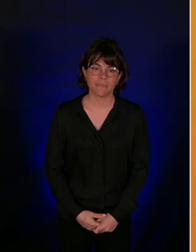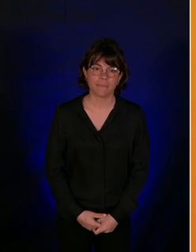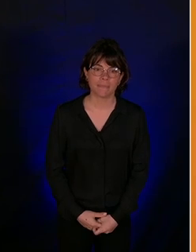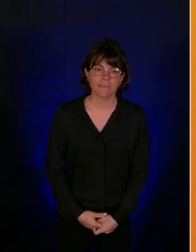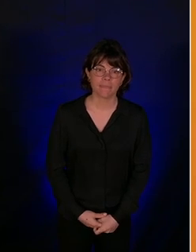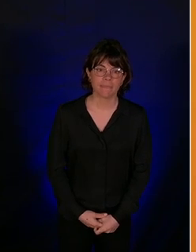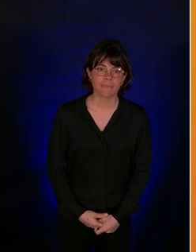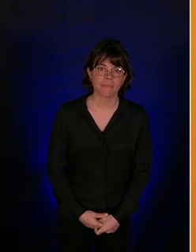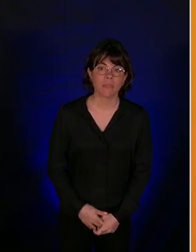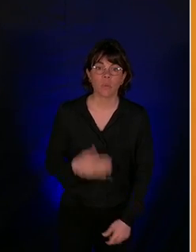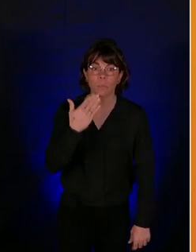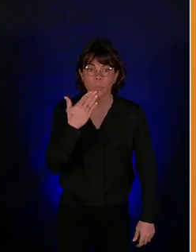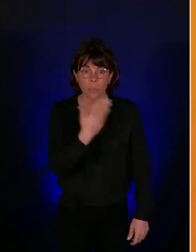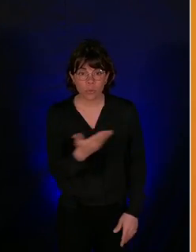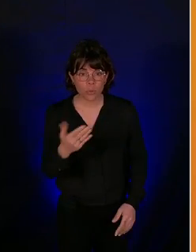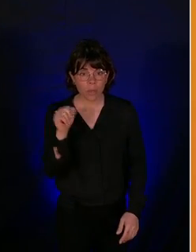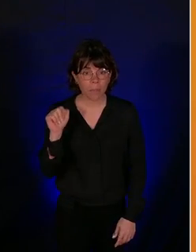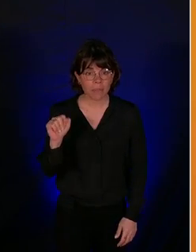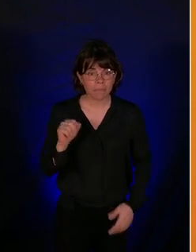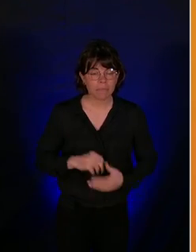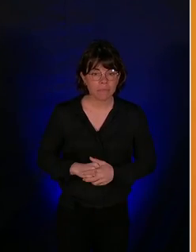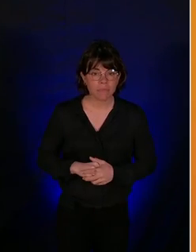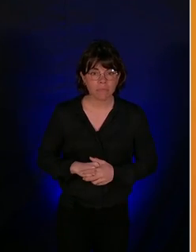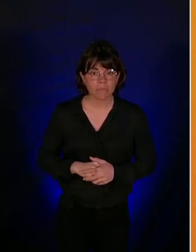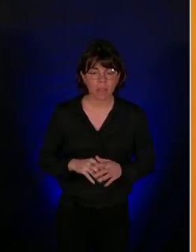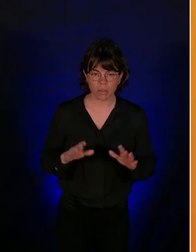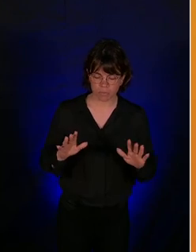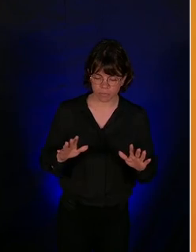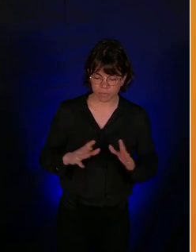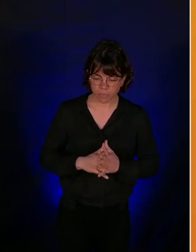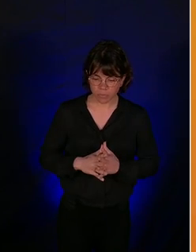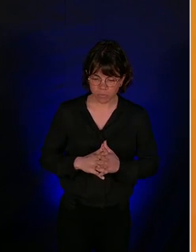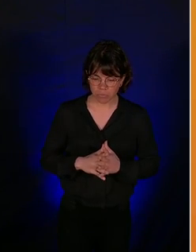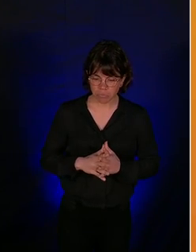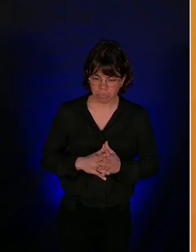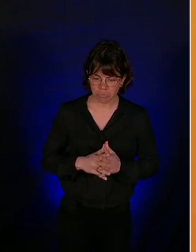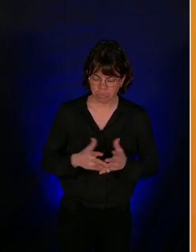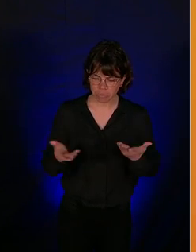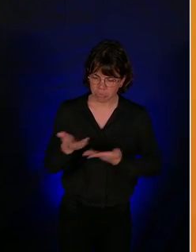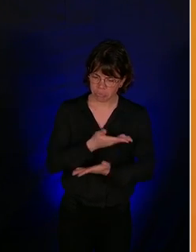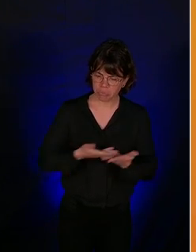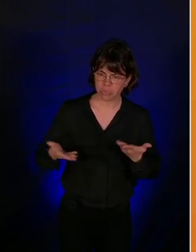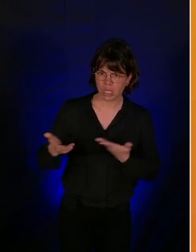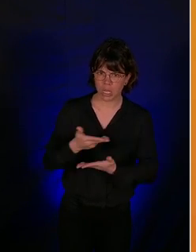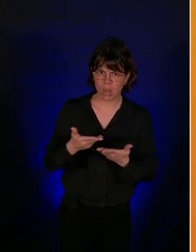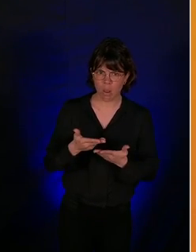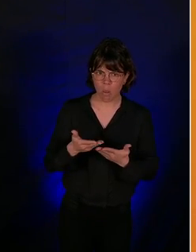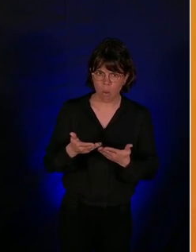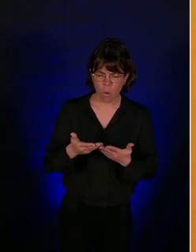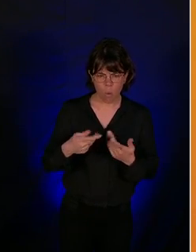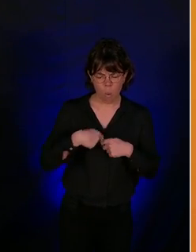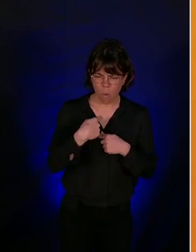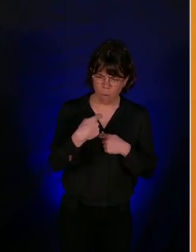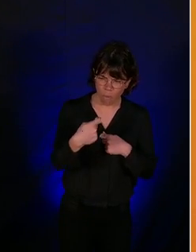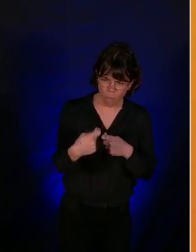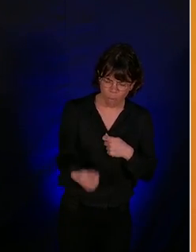fait bonjour cabaran écoute le ce cette partie du débat nous a pris énormément de temps on y a